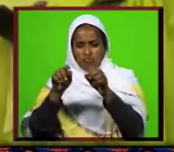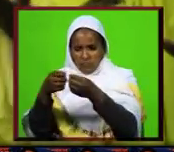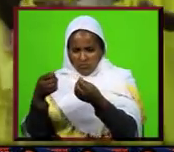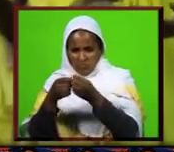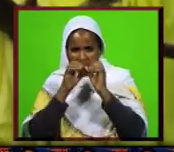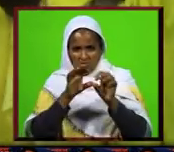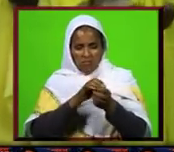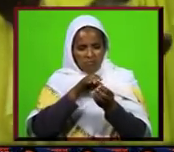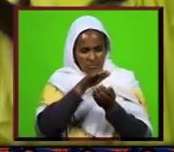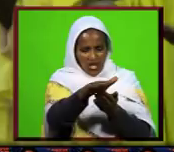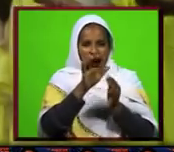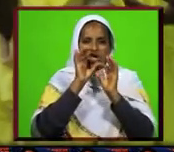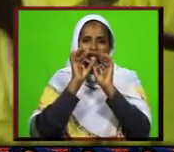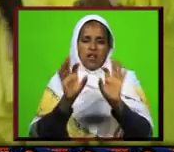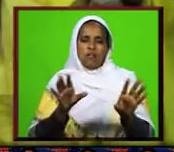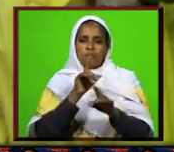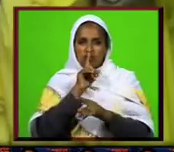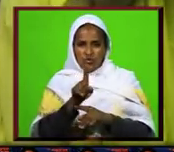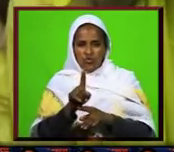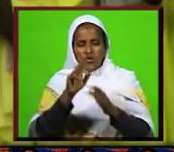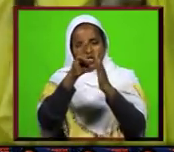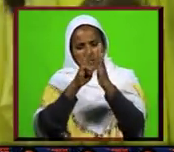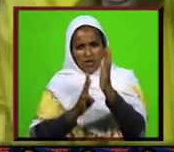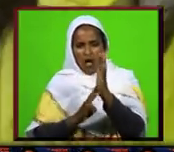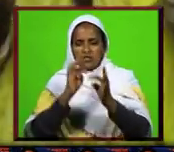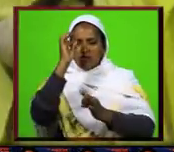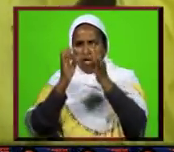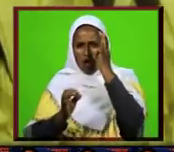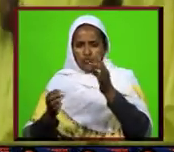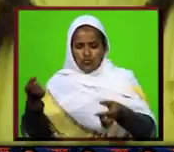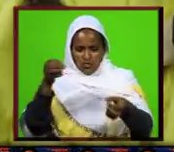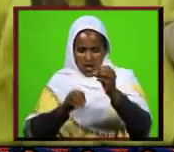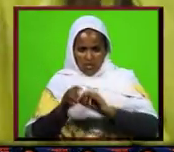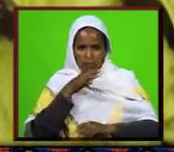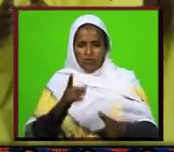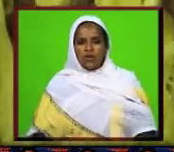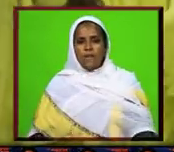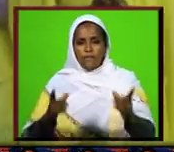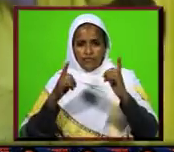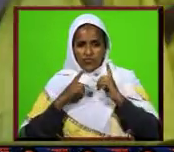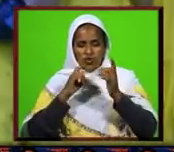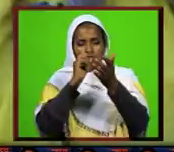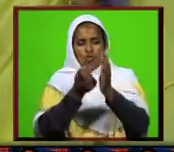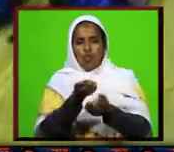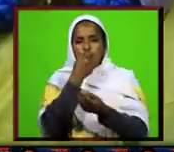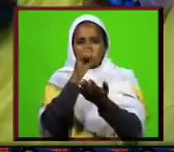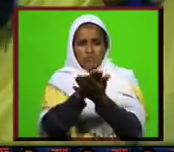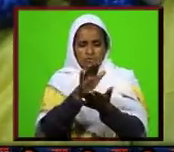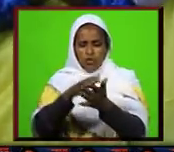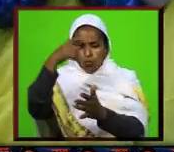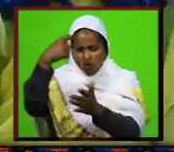መሸራረፍና መጣረስም የሌለበት ነው። ስርዓትና ትውፊቱ ሳይበረዝ ለመኖሩ የአብነት ትምህርት ቤትና